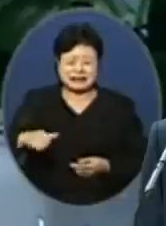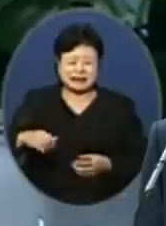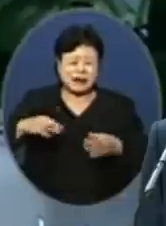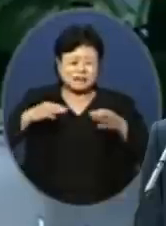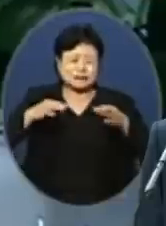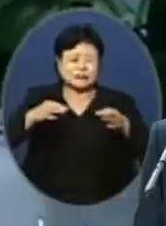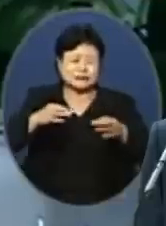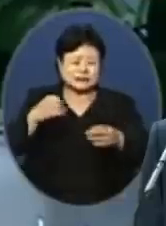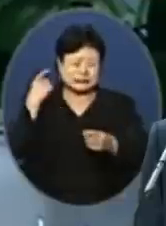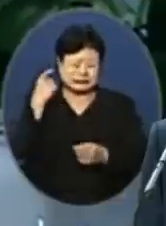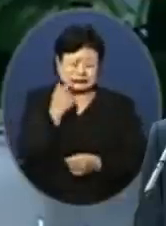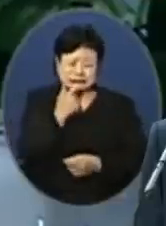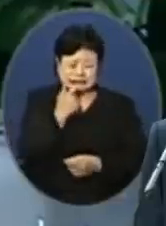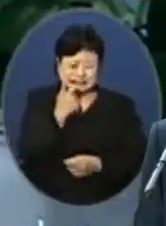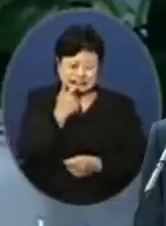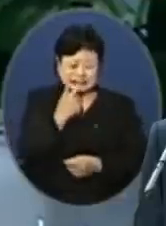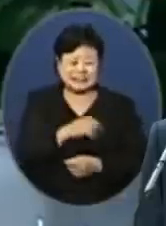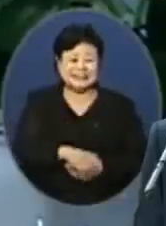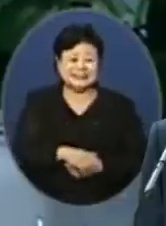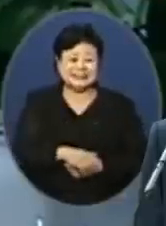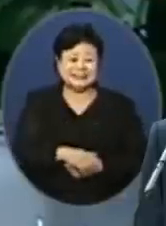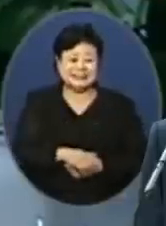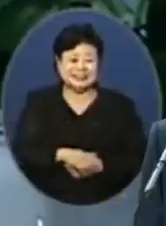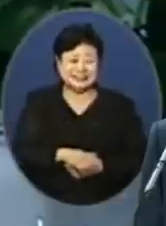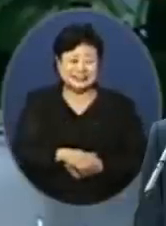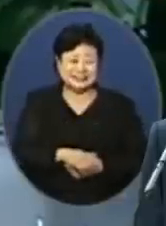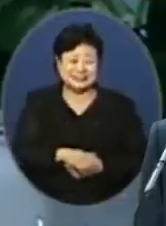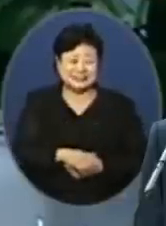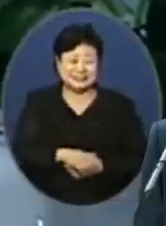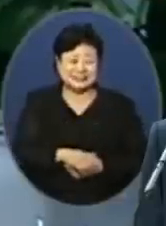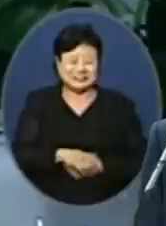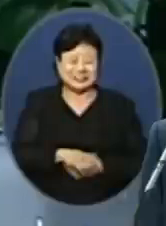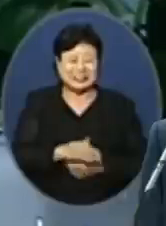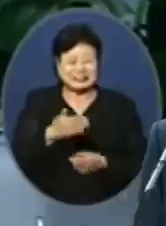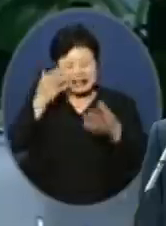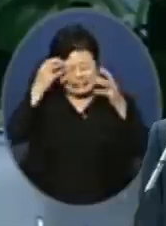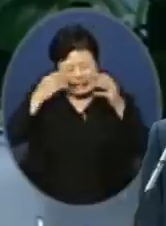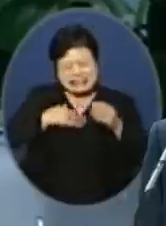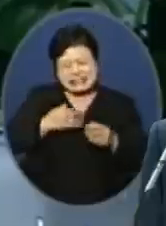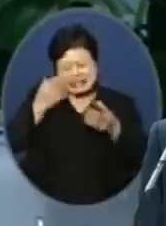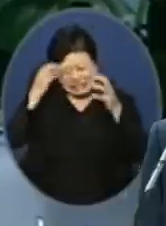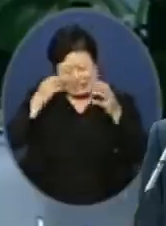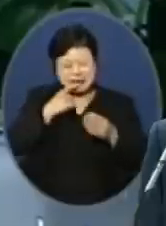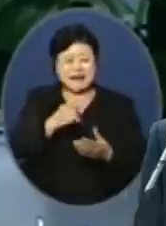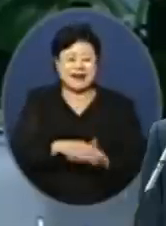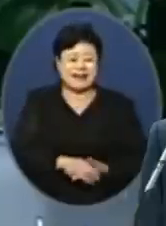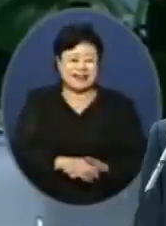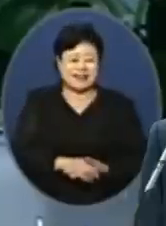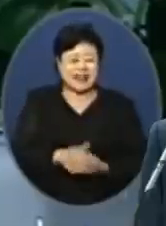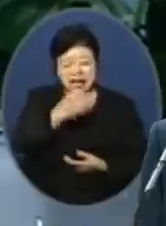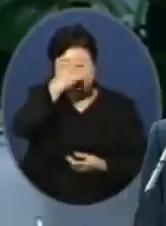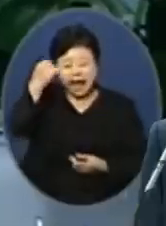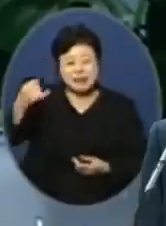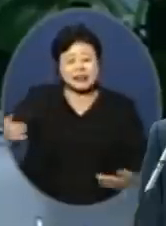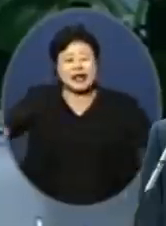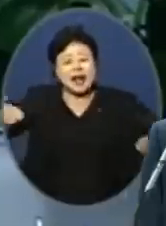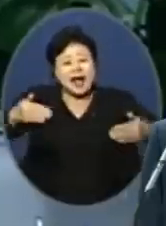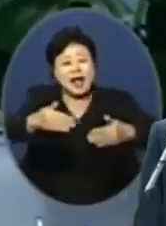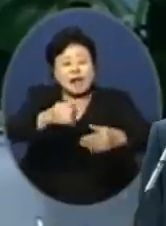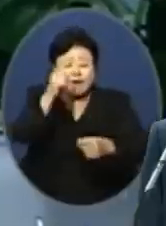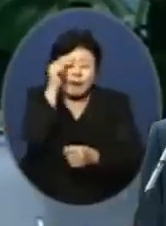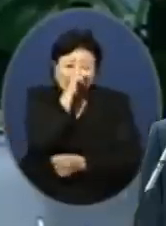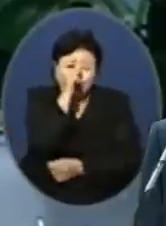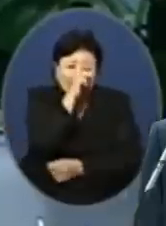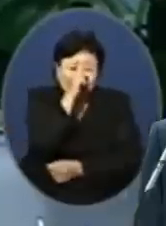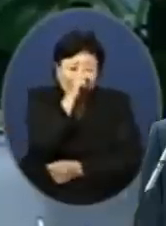그 말이 듣기 싫어요. 야 이놈아 그러게 차리 좋지, 아이고 내 새끼야. 그러나 할머니가 나를 안고 너무나